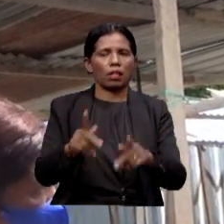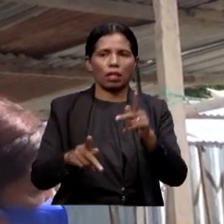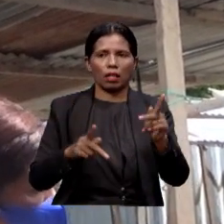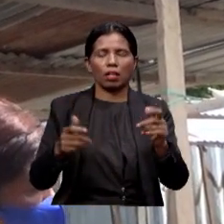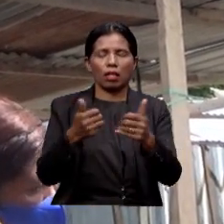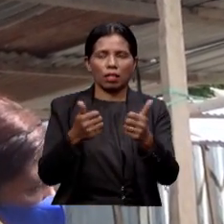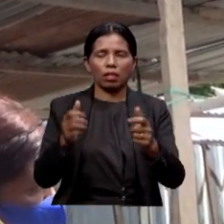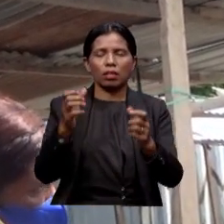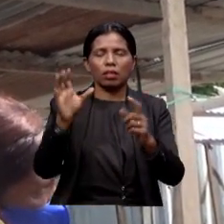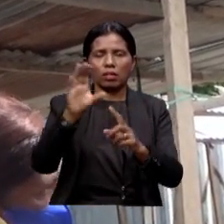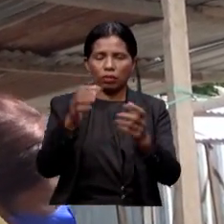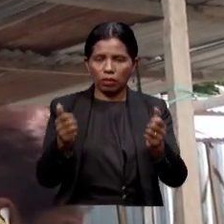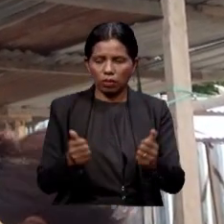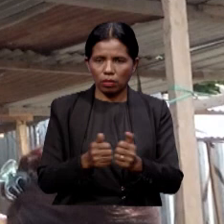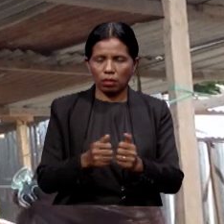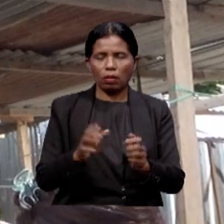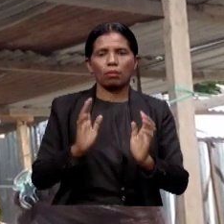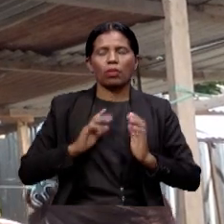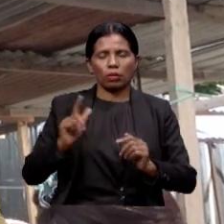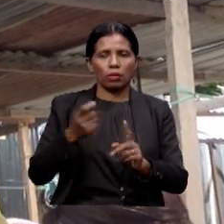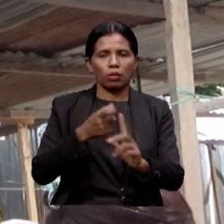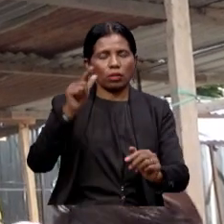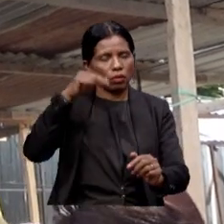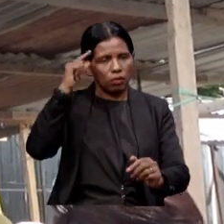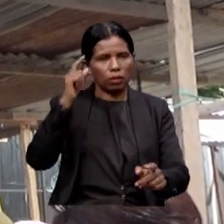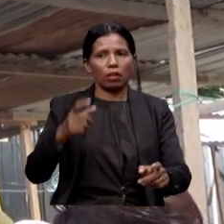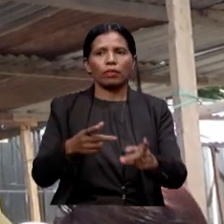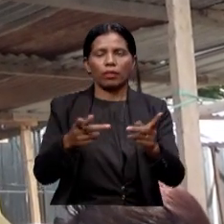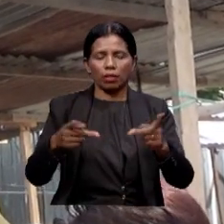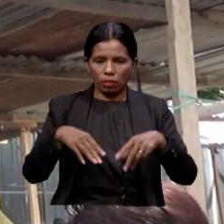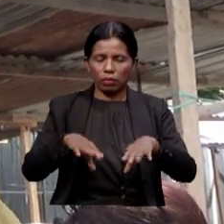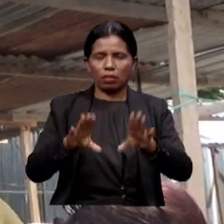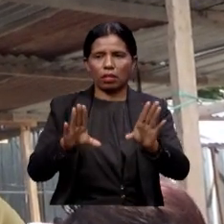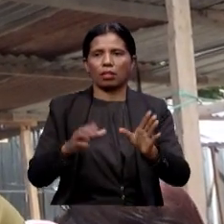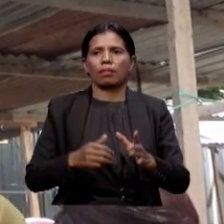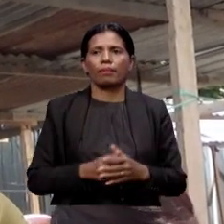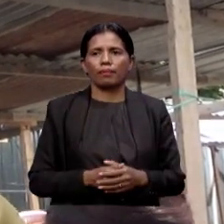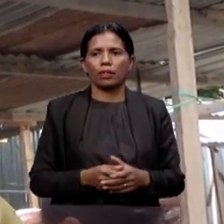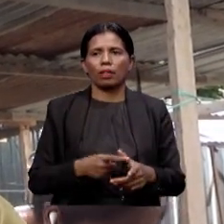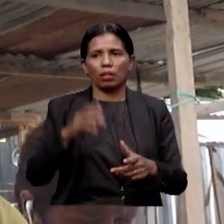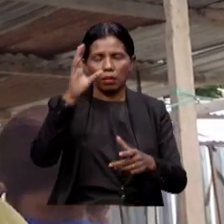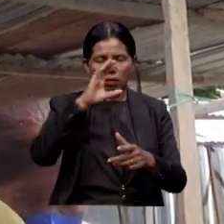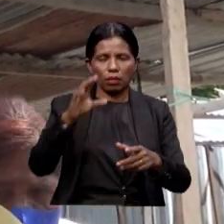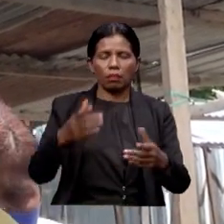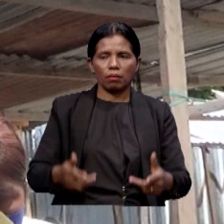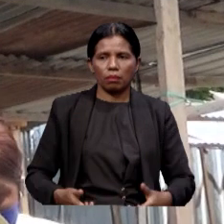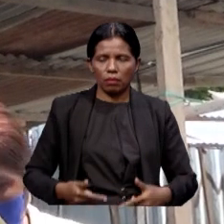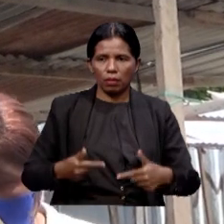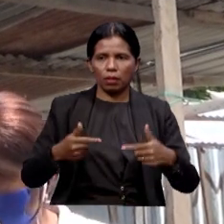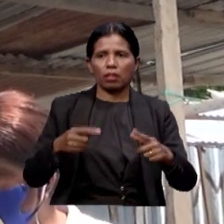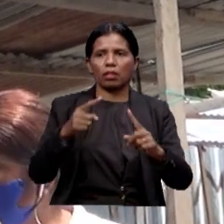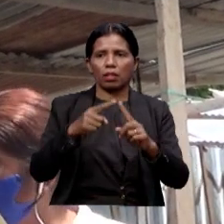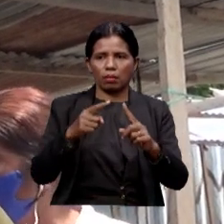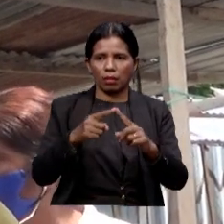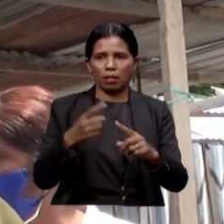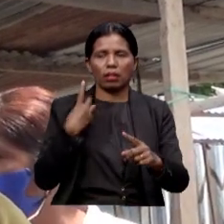ida itine bo usi gubernur ne balung tumai kole ne tik dan fatin ne fa amba bodu buka moris ba to tempo sa tempo